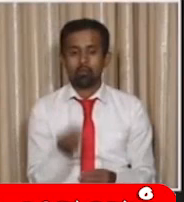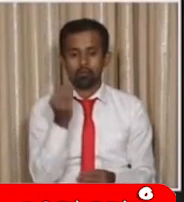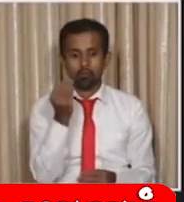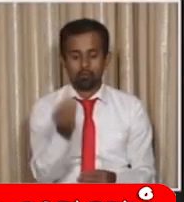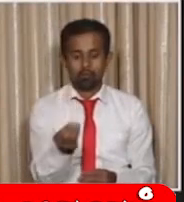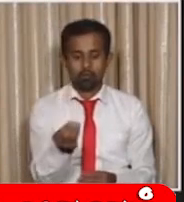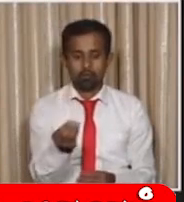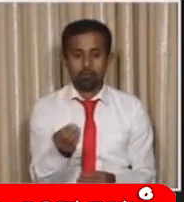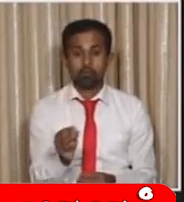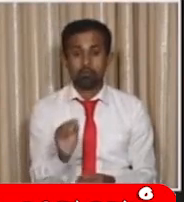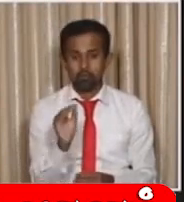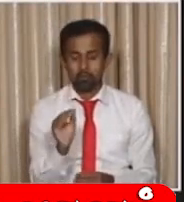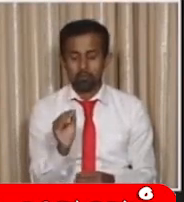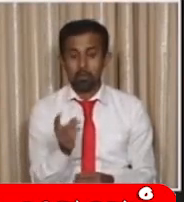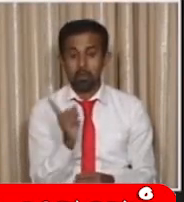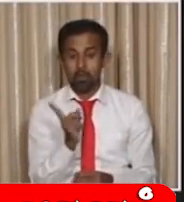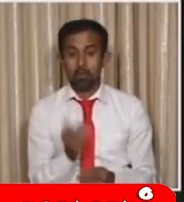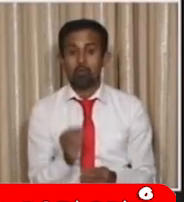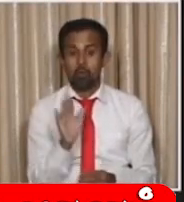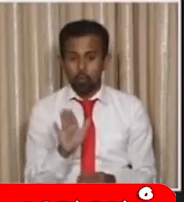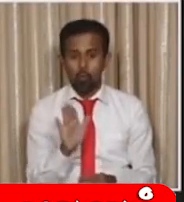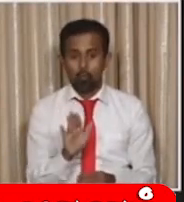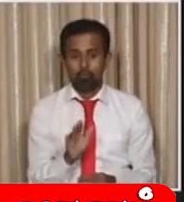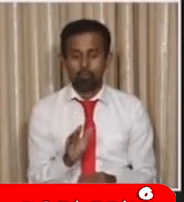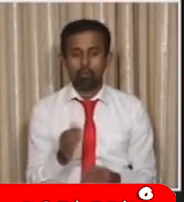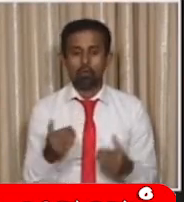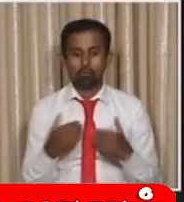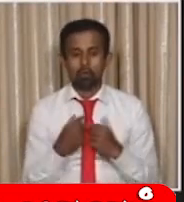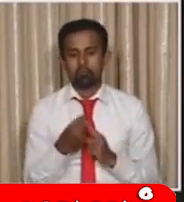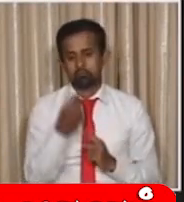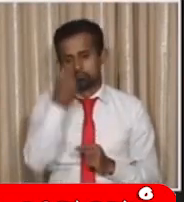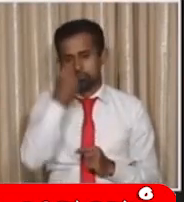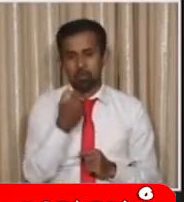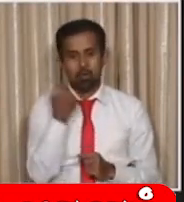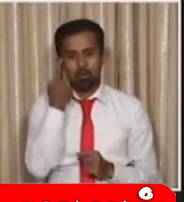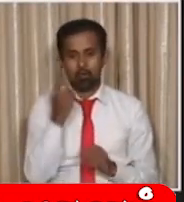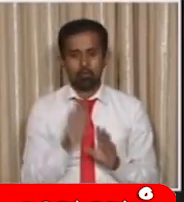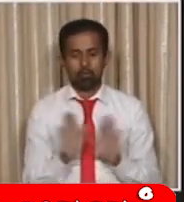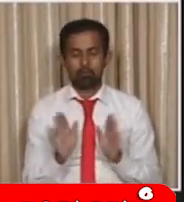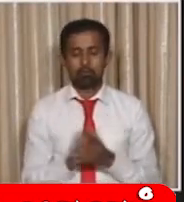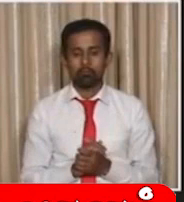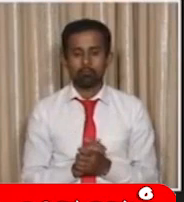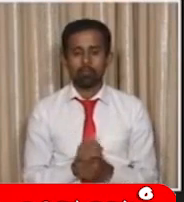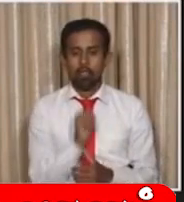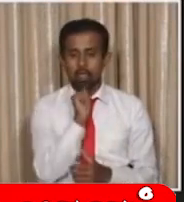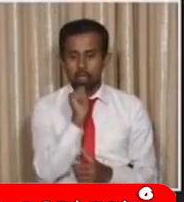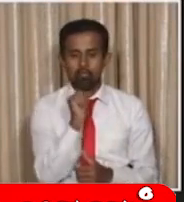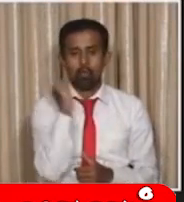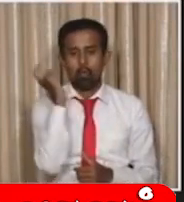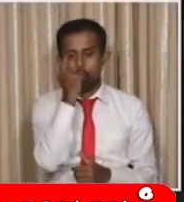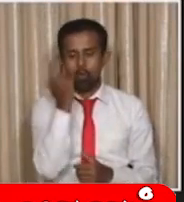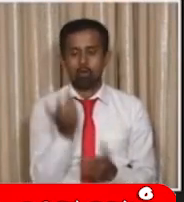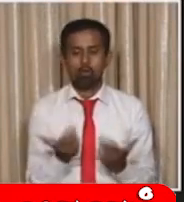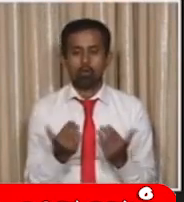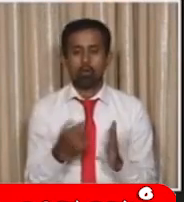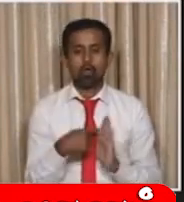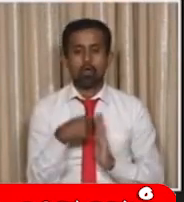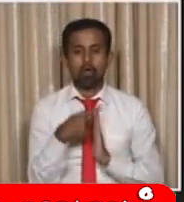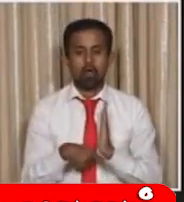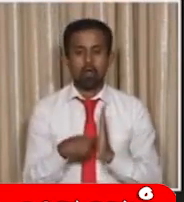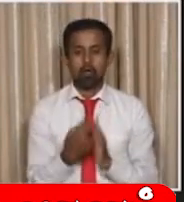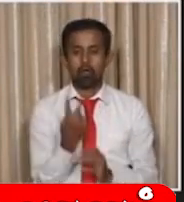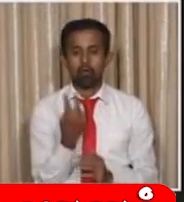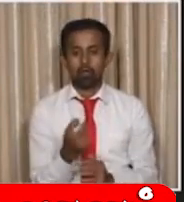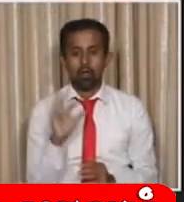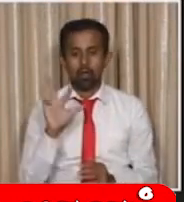என்பது என்னுடைய தனிப்பட்ட கருத்தல்ல. ஆனால் உண்மை கண்டறியப்பட வேண்டும். இலங்கையில் 2009